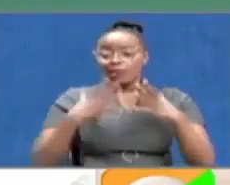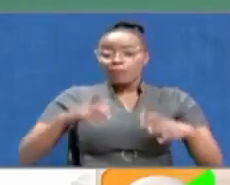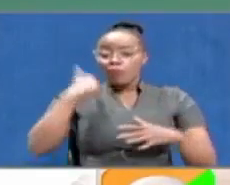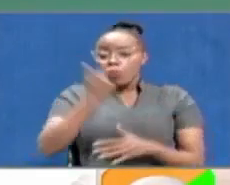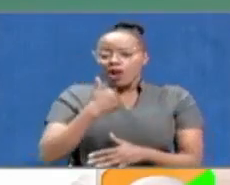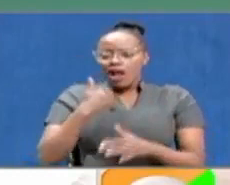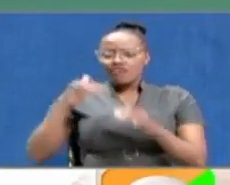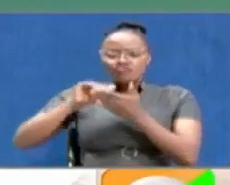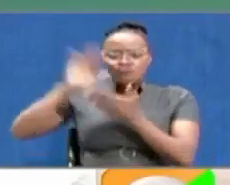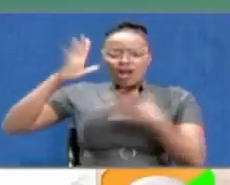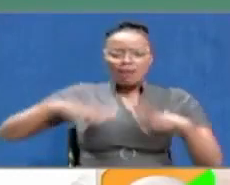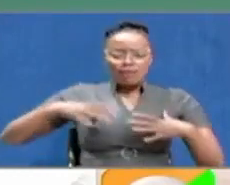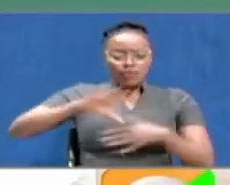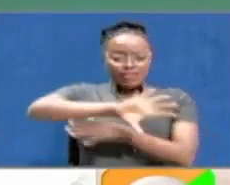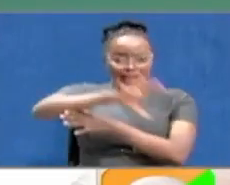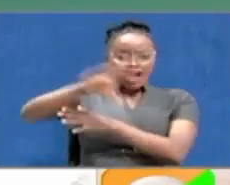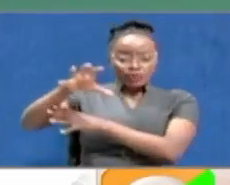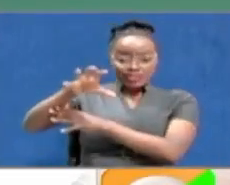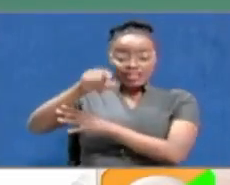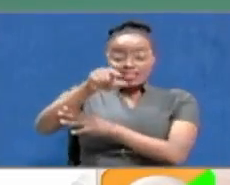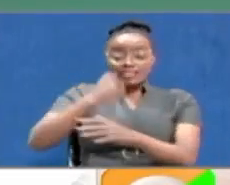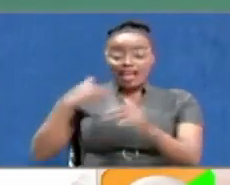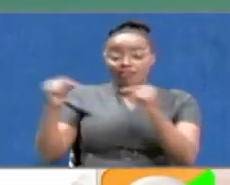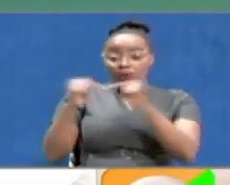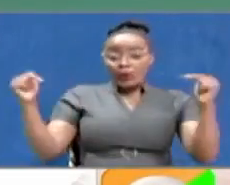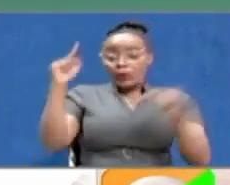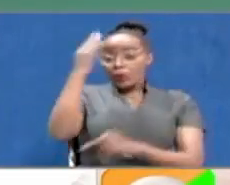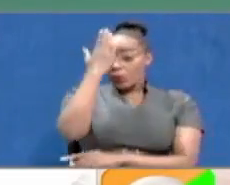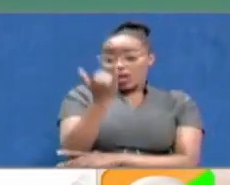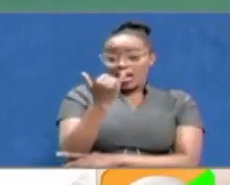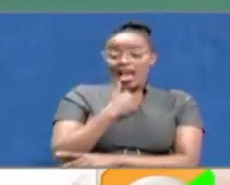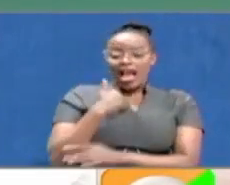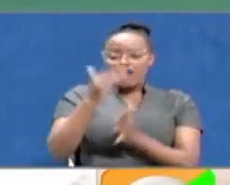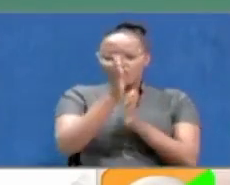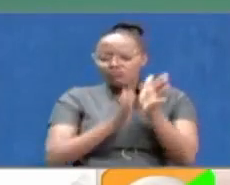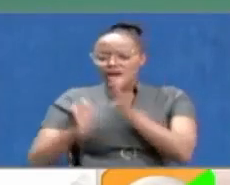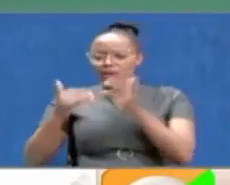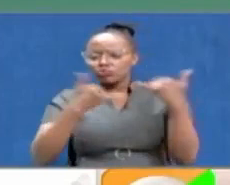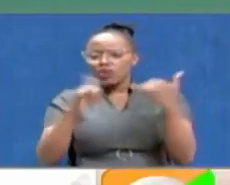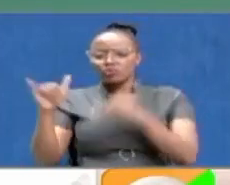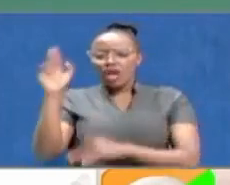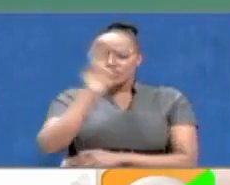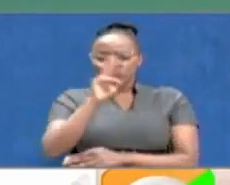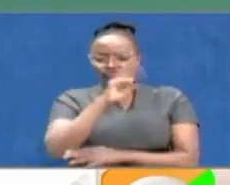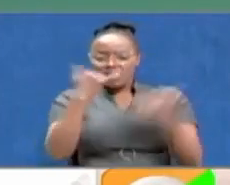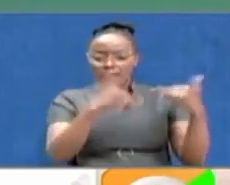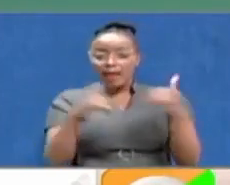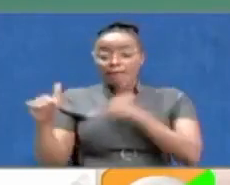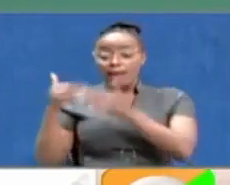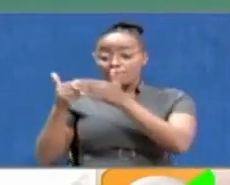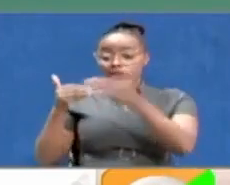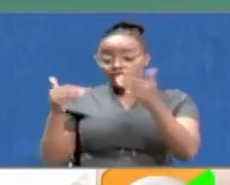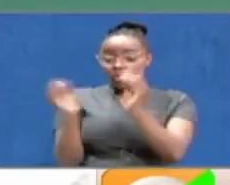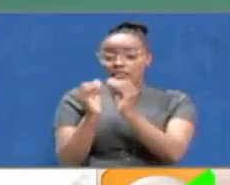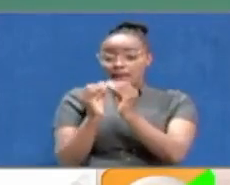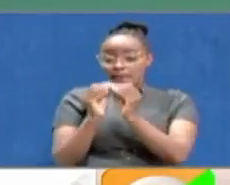zilizo na idadi kubwa ya watu wameupinga mfumo huo na kudai kuwa kwamba kuna njama ya kuwachezea shere kabla ya kikao cha siku